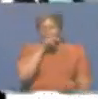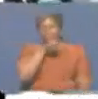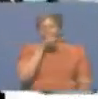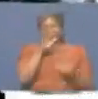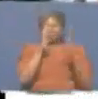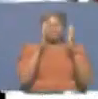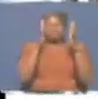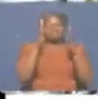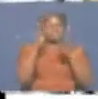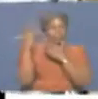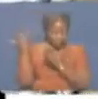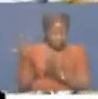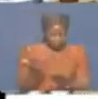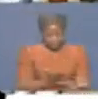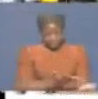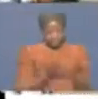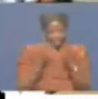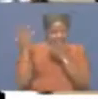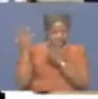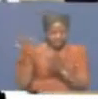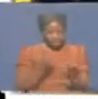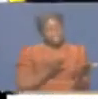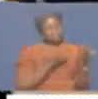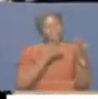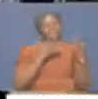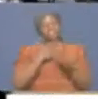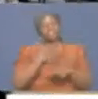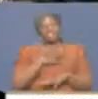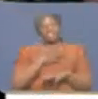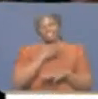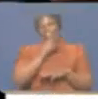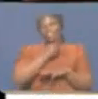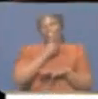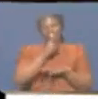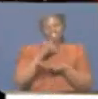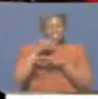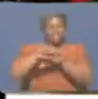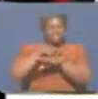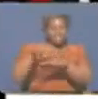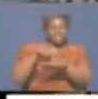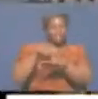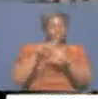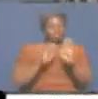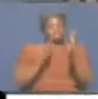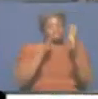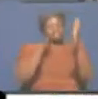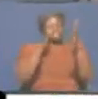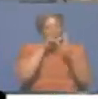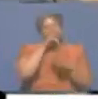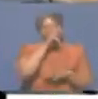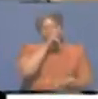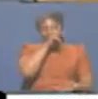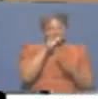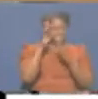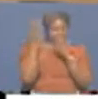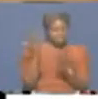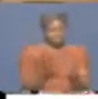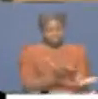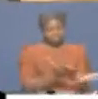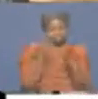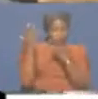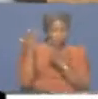tumkaribishe Baba wa Taifa. Vigelegele, karibu